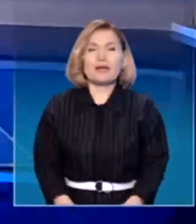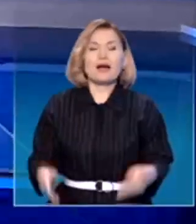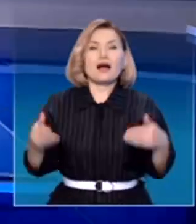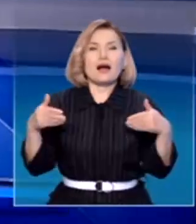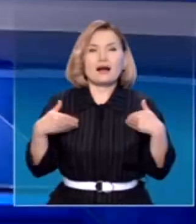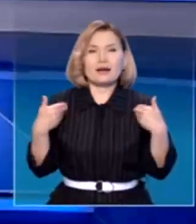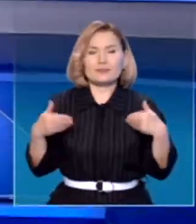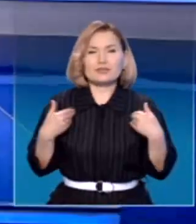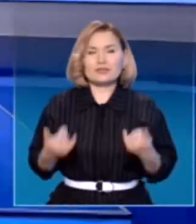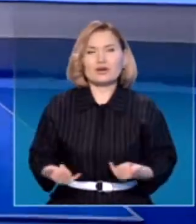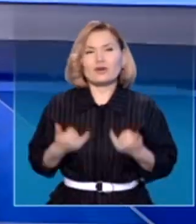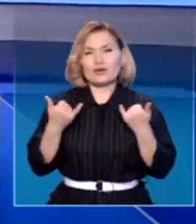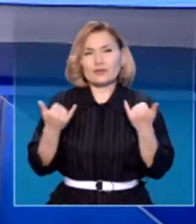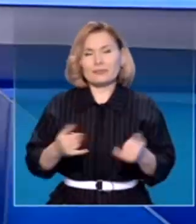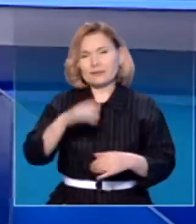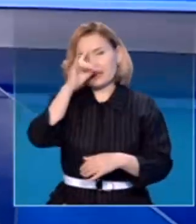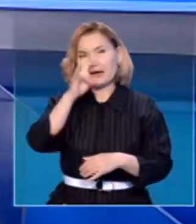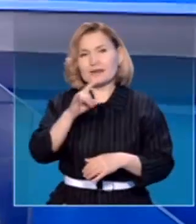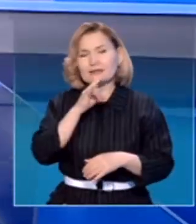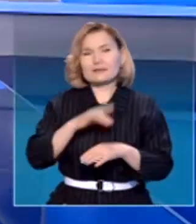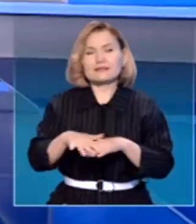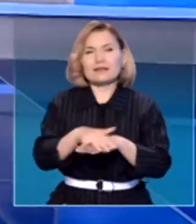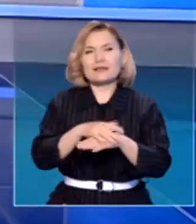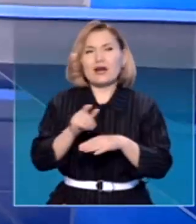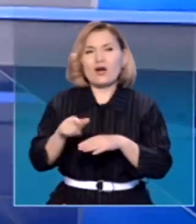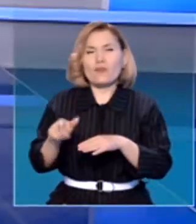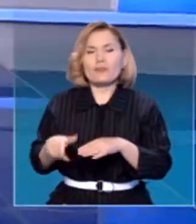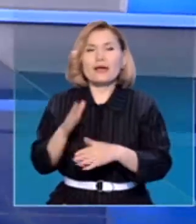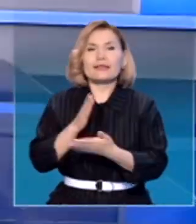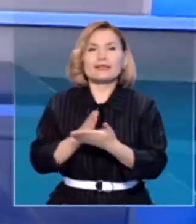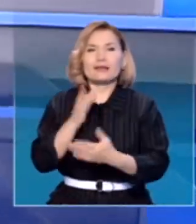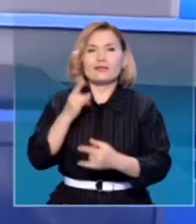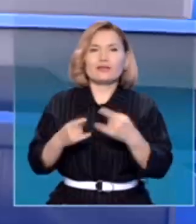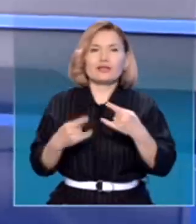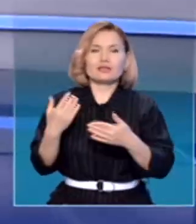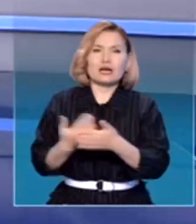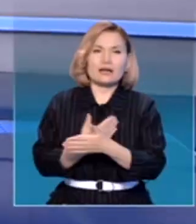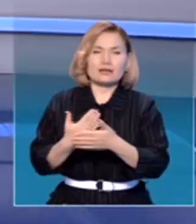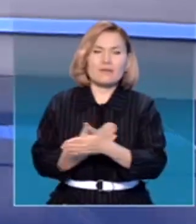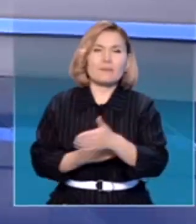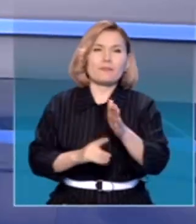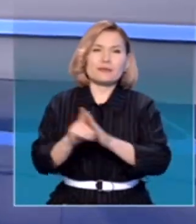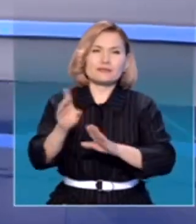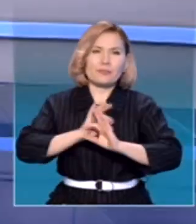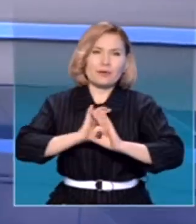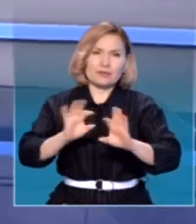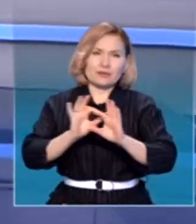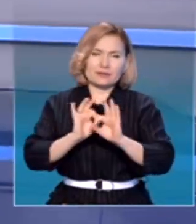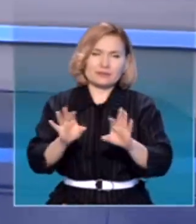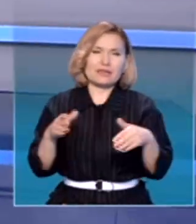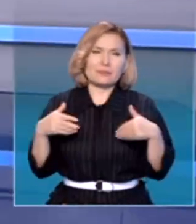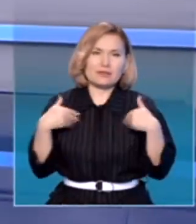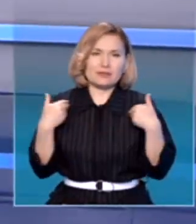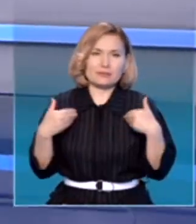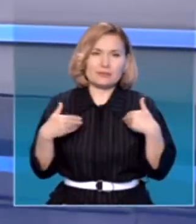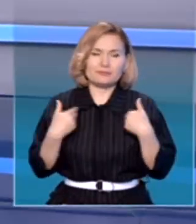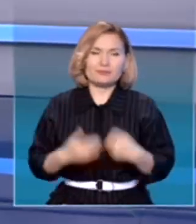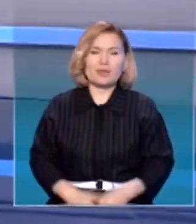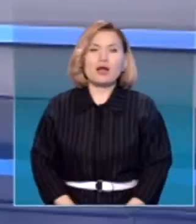Қайырлы күн, құрметті көрермен, ұлттық арнаның тікелей эфирінде ақпарат қызметі, студияда Армангүл Тоқтамұрат, сурдо дармада Самал Нұрым.